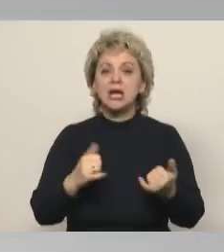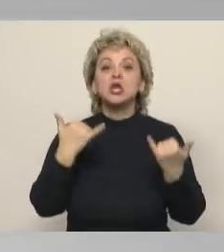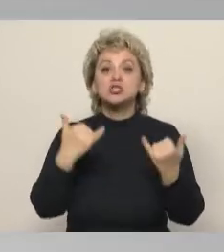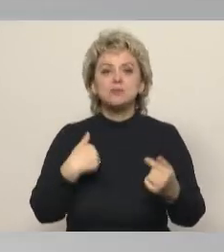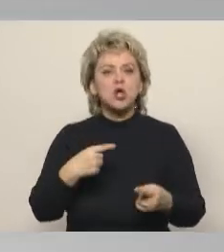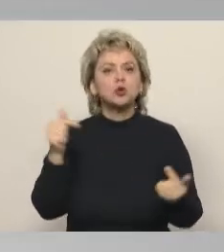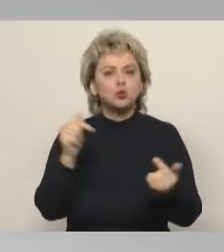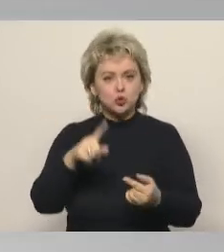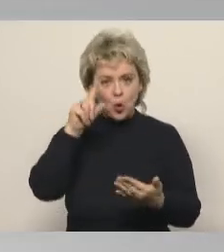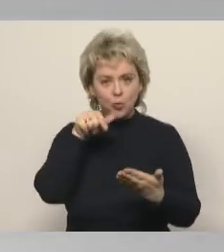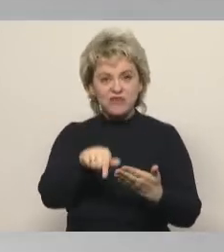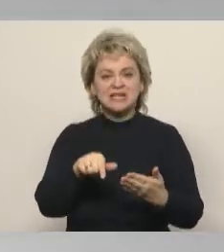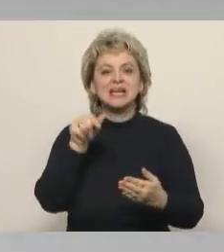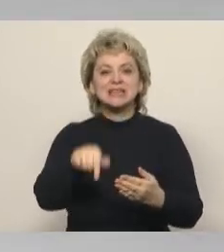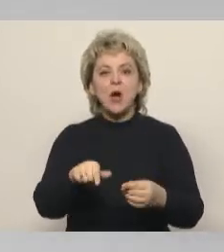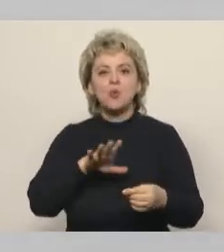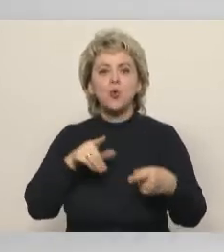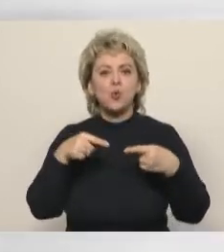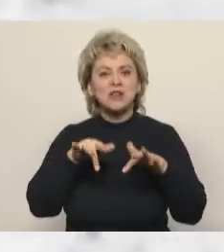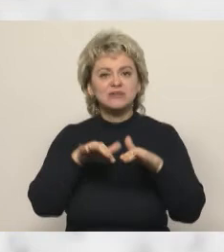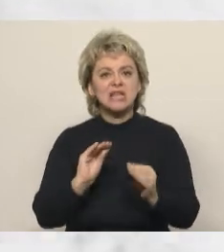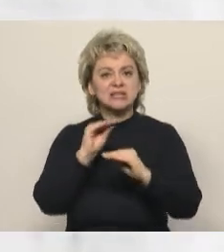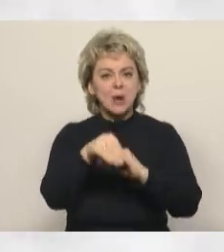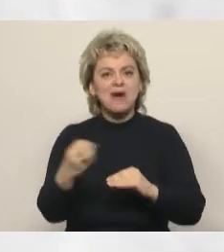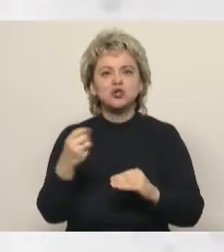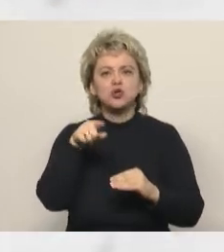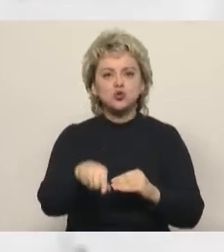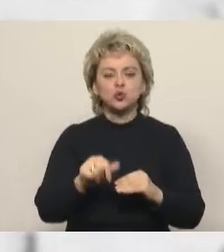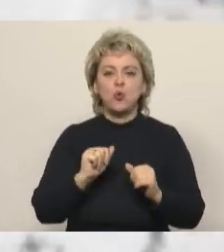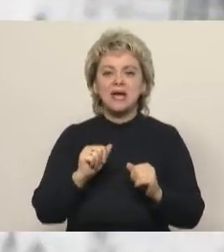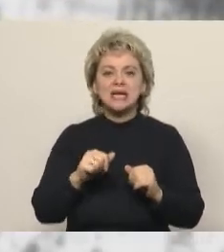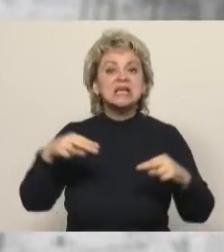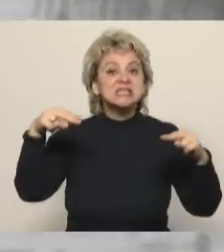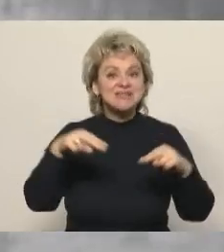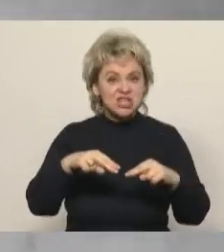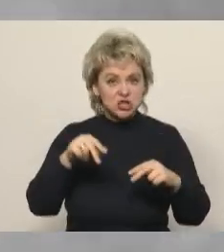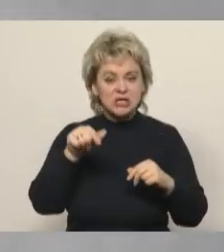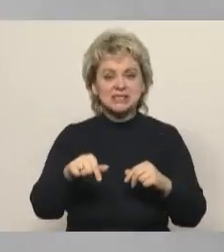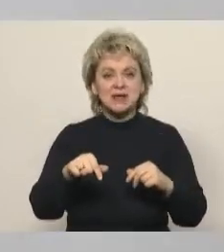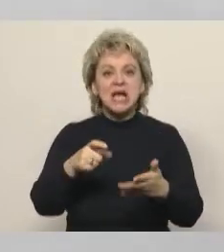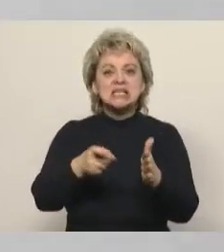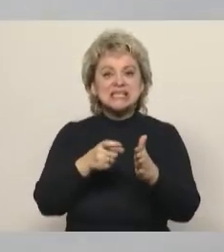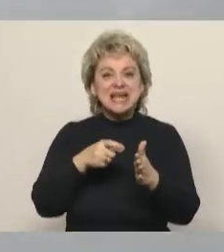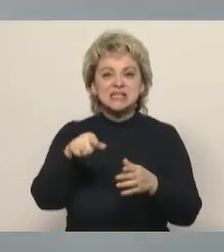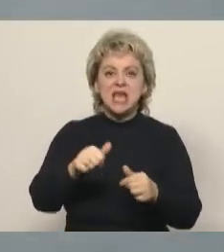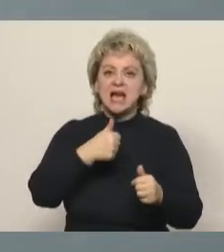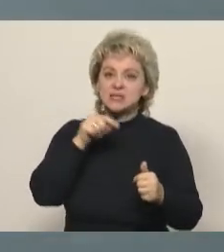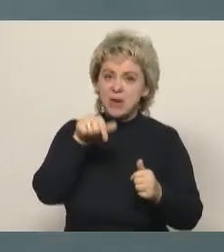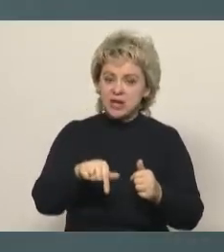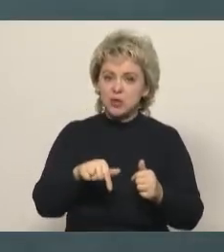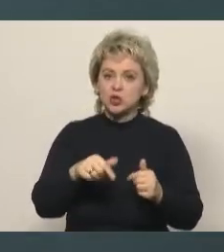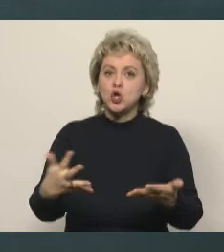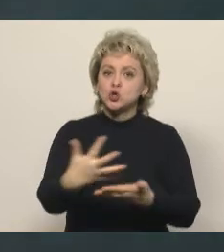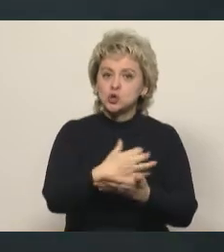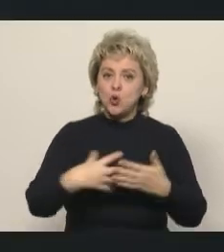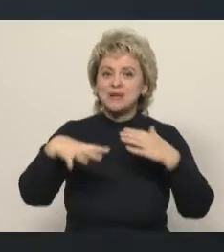Теперь я точно уверен, что к томам уголовного дела можно добавить еще том. Свидетельств, следственных экспериментов,